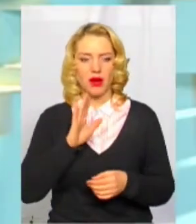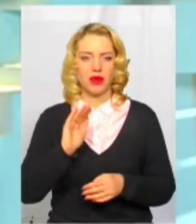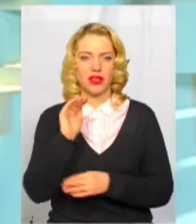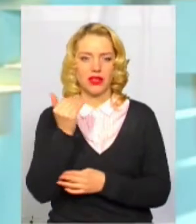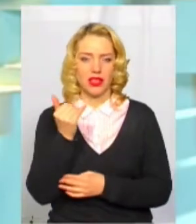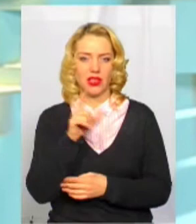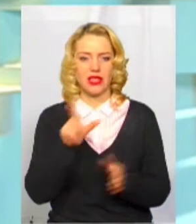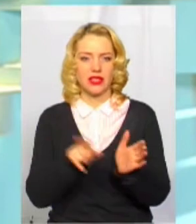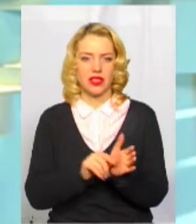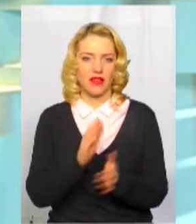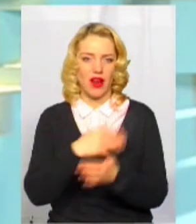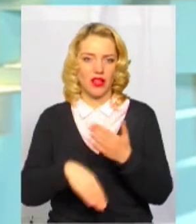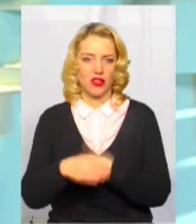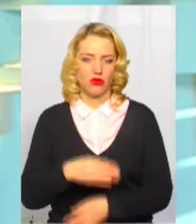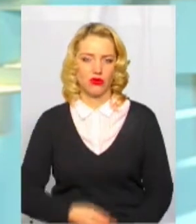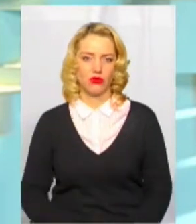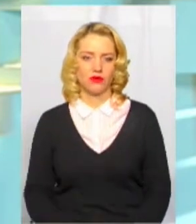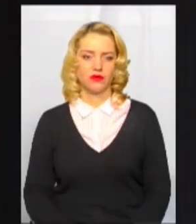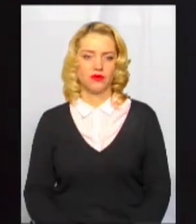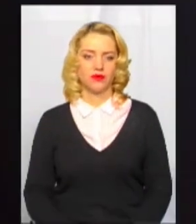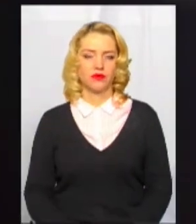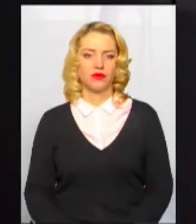інвалідністю Галини Москалюк. Прошу.